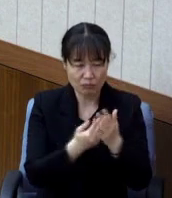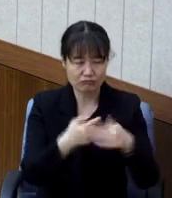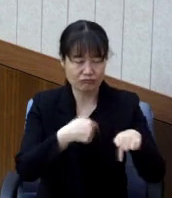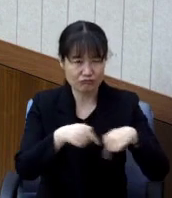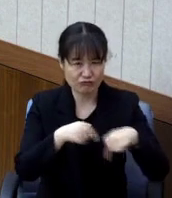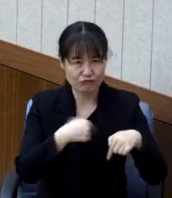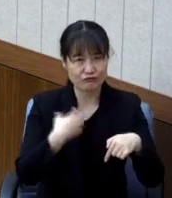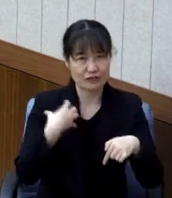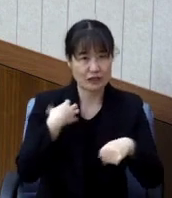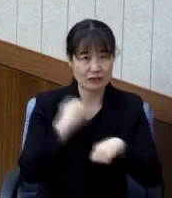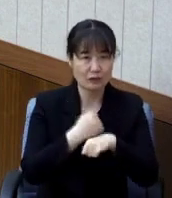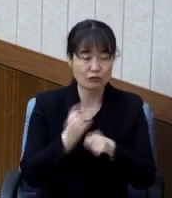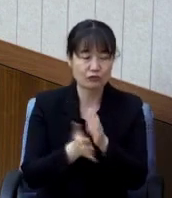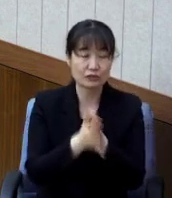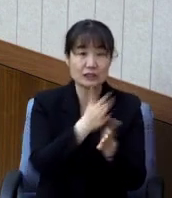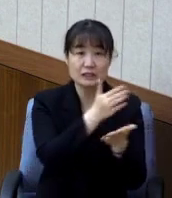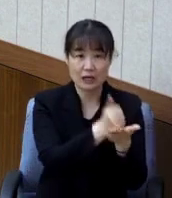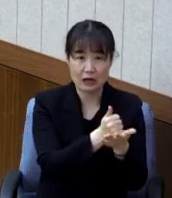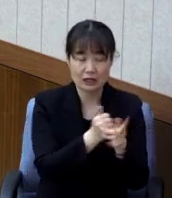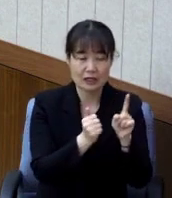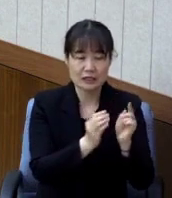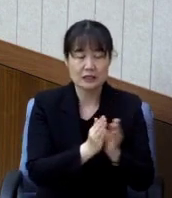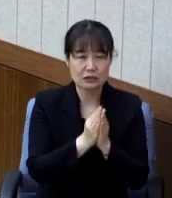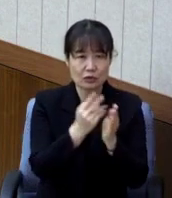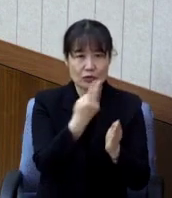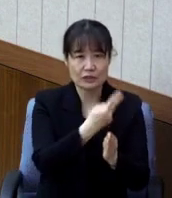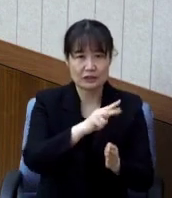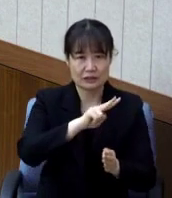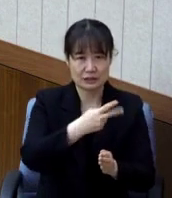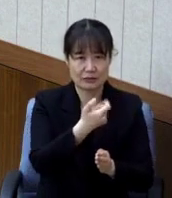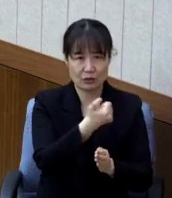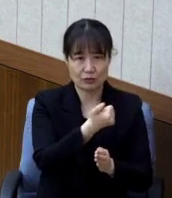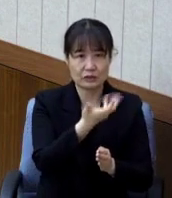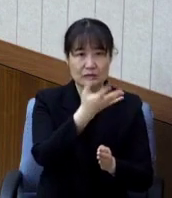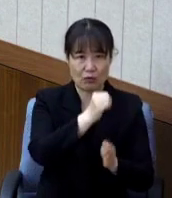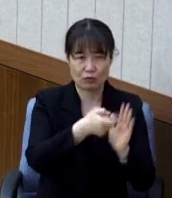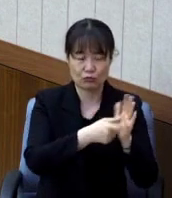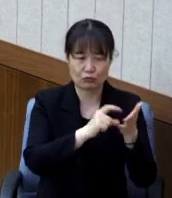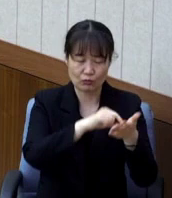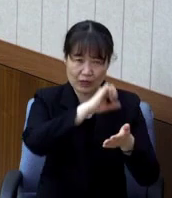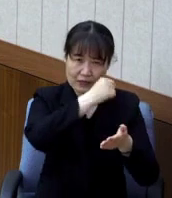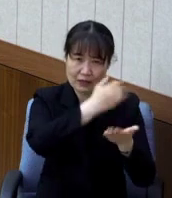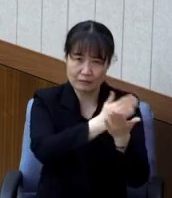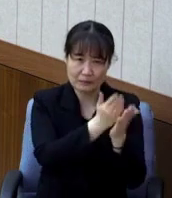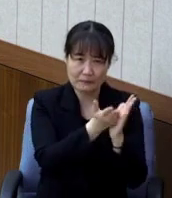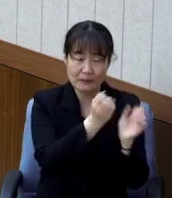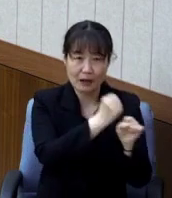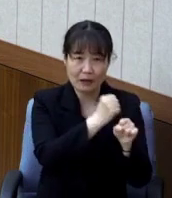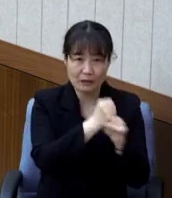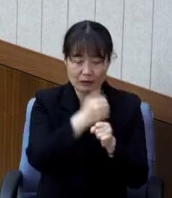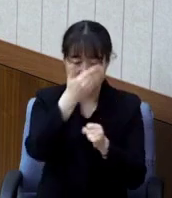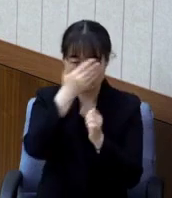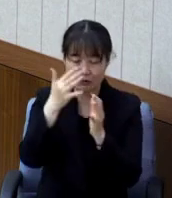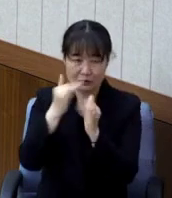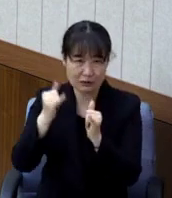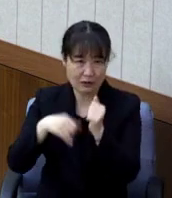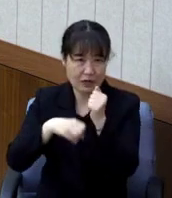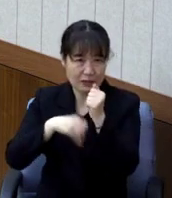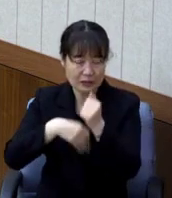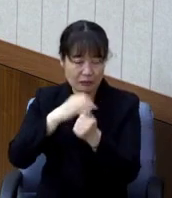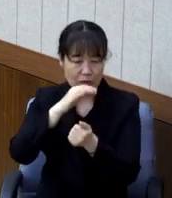김동근 시장은 본 예산에 1조 2,252억 원의 예산을 편성하면서도 청년 기본소득 16억